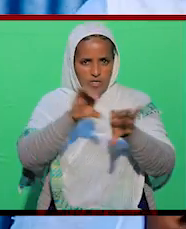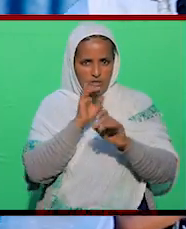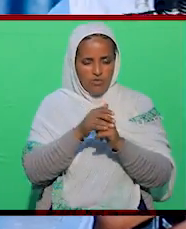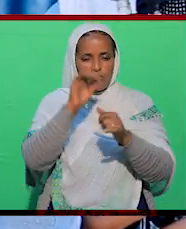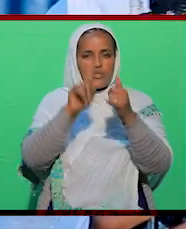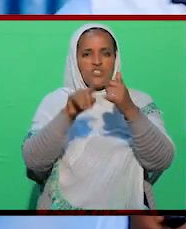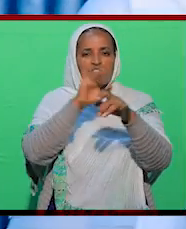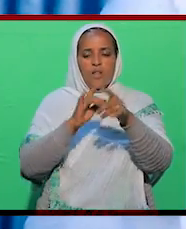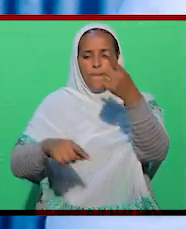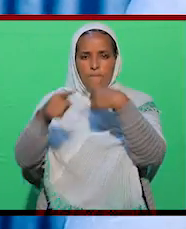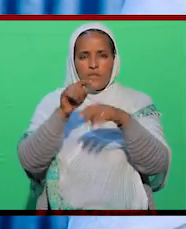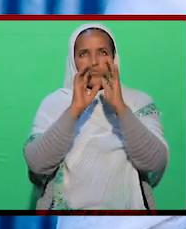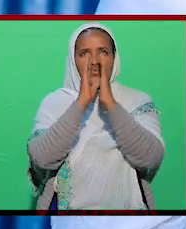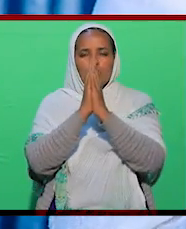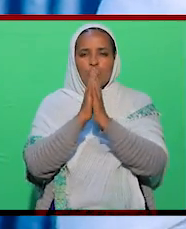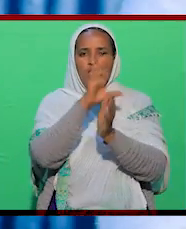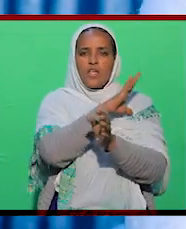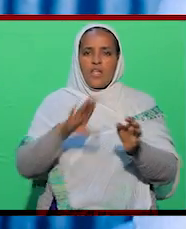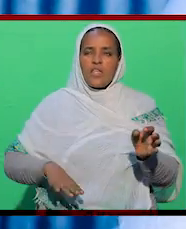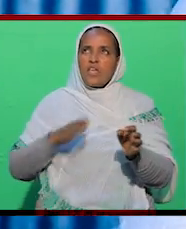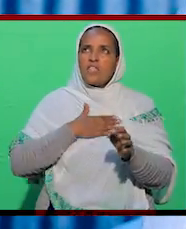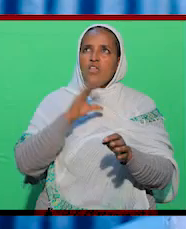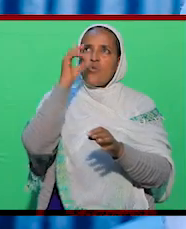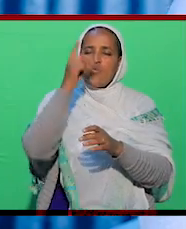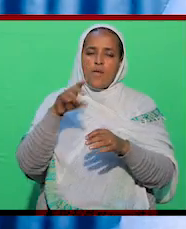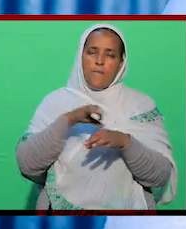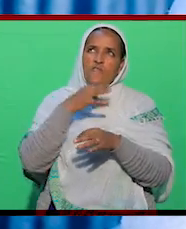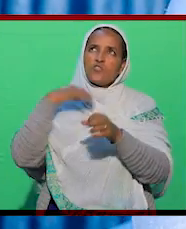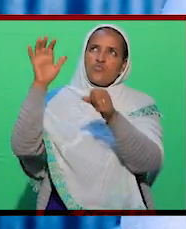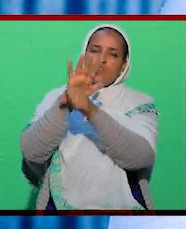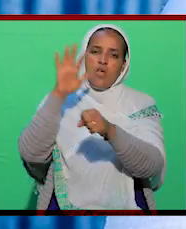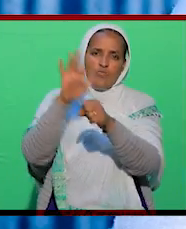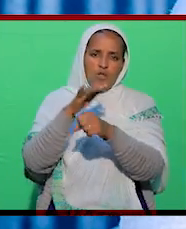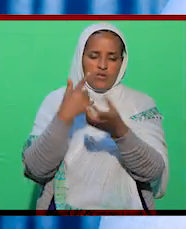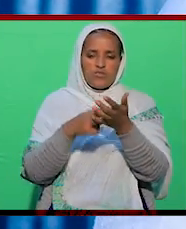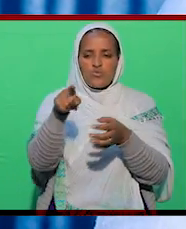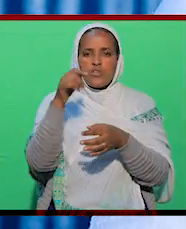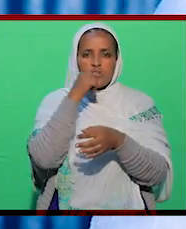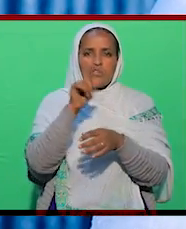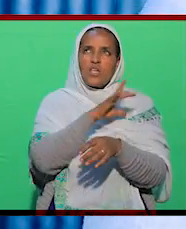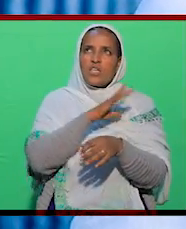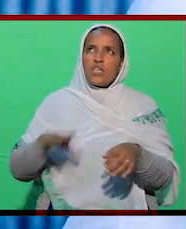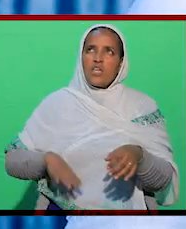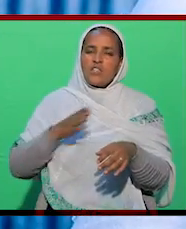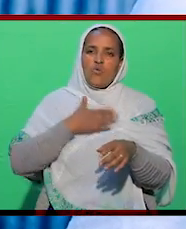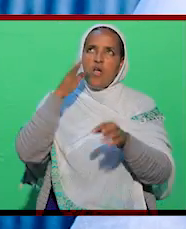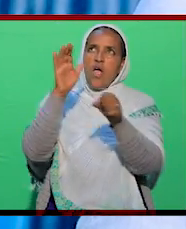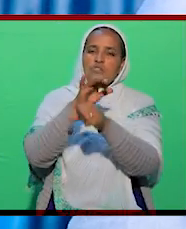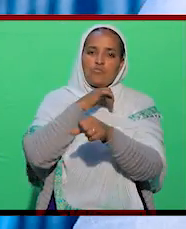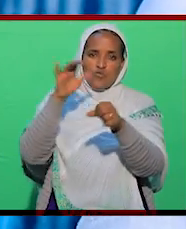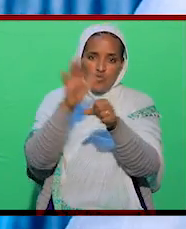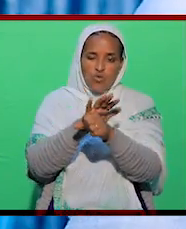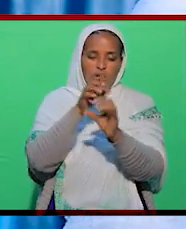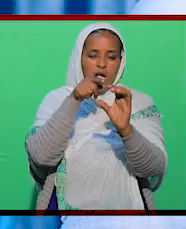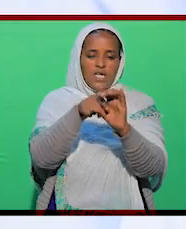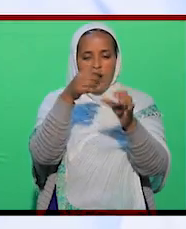አካባቢ የተደረገ ነው መነግራችሁ። መጨረሻ ላይ መጥቶ እየጸለየ ነው፣ ጌታ ሆይ መንፈስህ ሙላኝ መንፈስህ ሙላኝ ይላል። እሷ ምን ትላለች? ጌታ